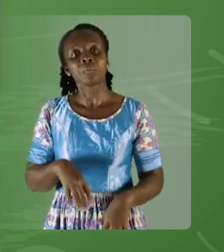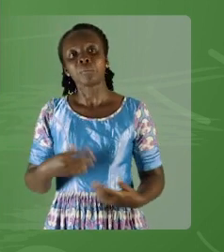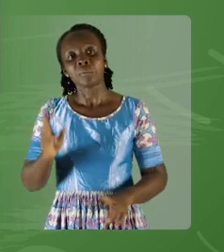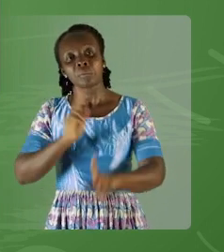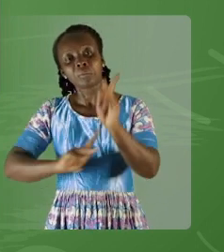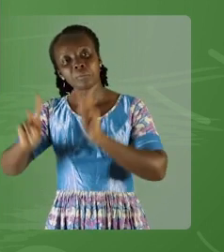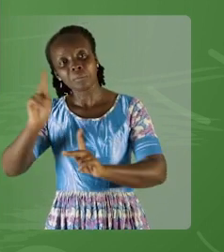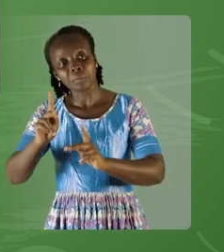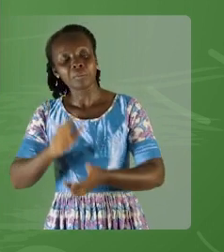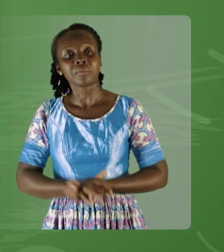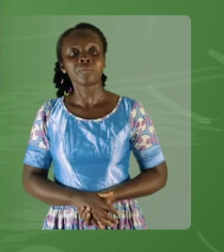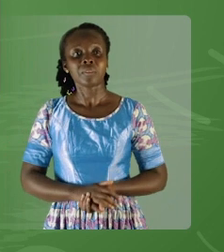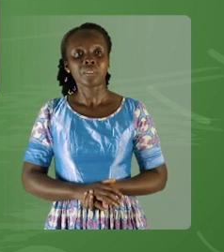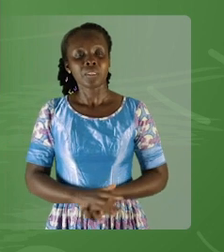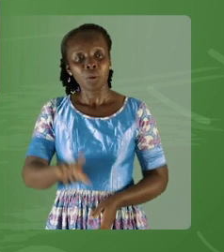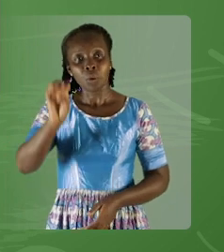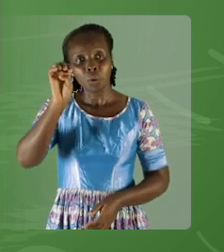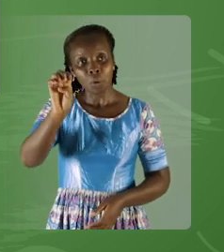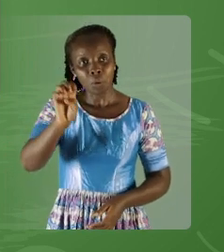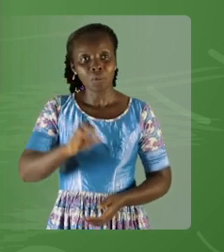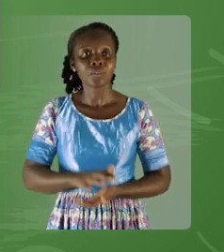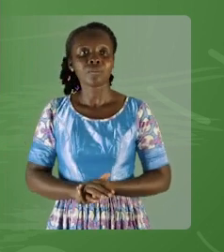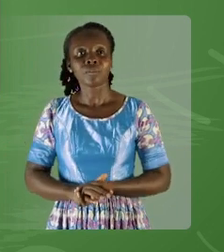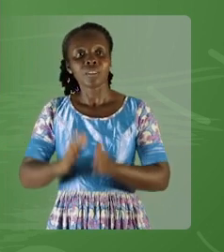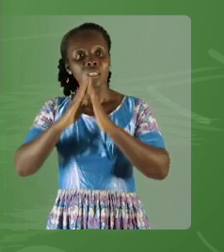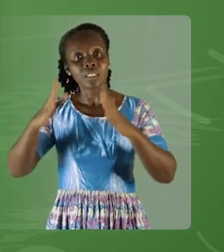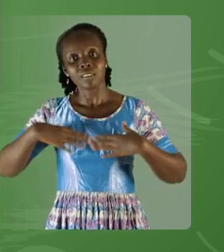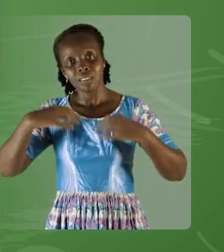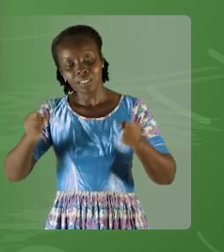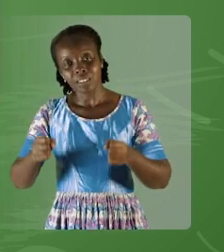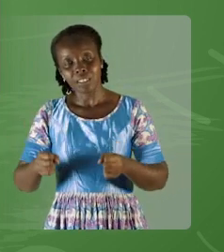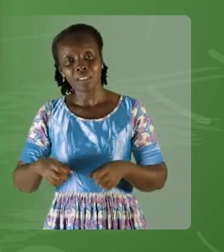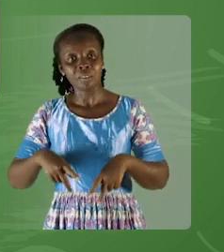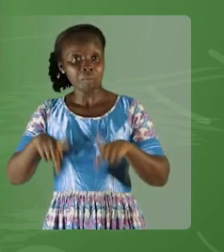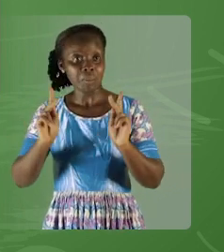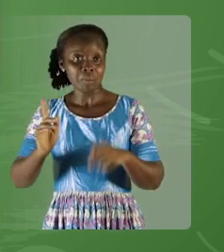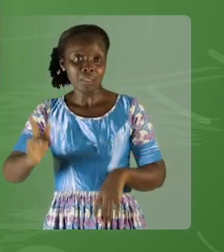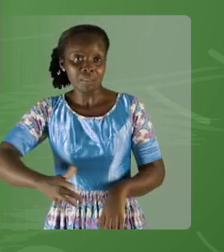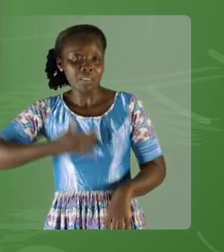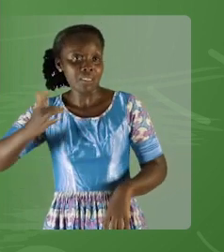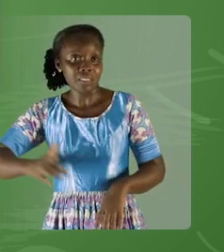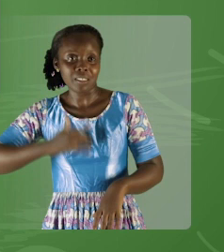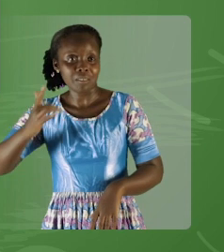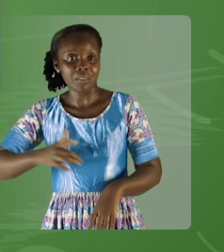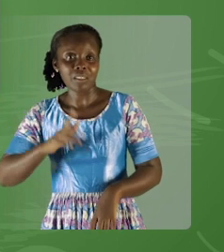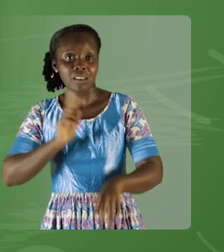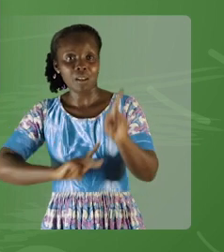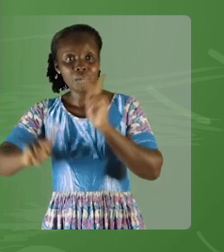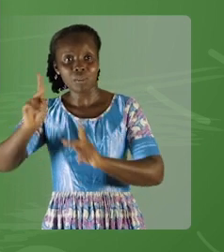prestations médicales aux populations. Et petit e. Le centre de santé a pour rôle